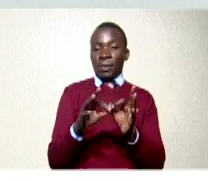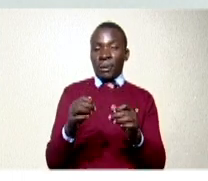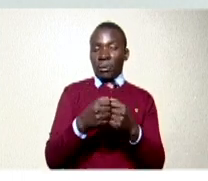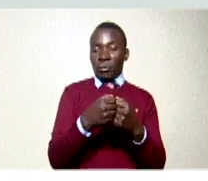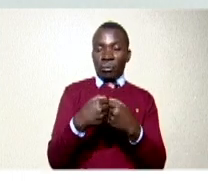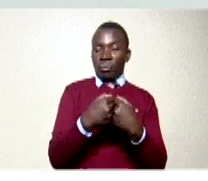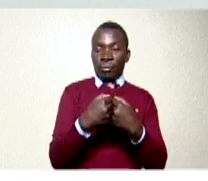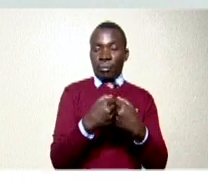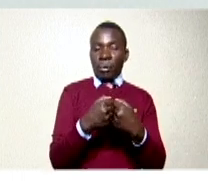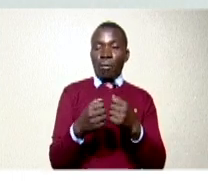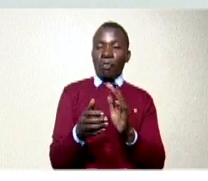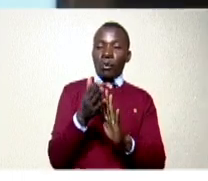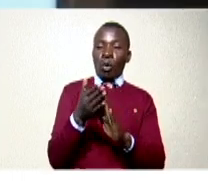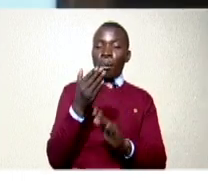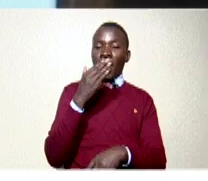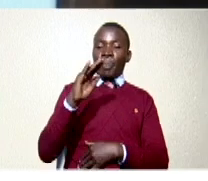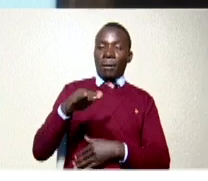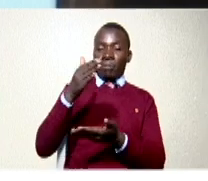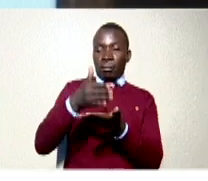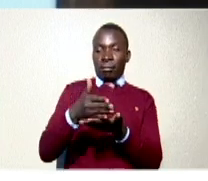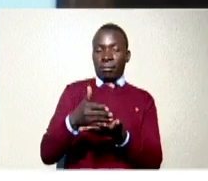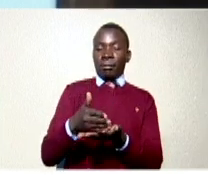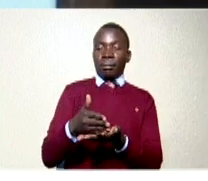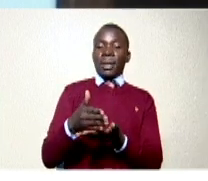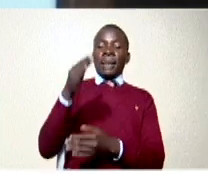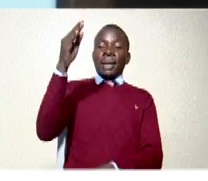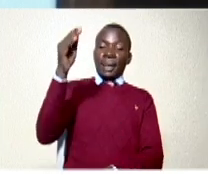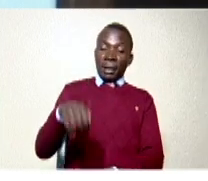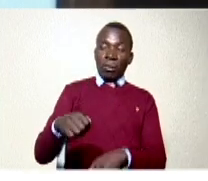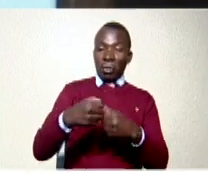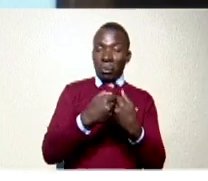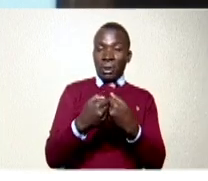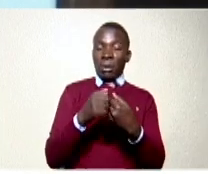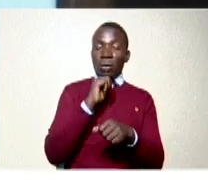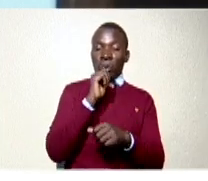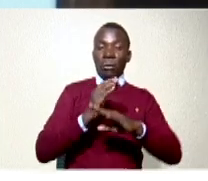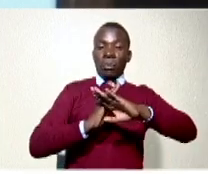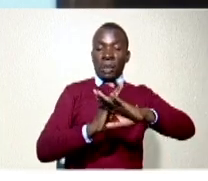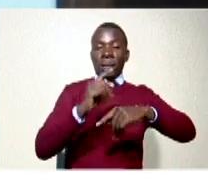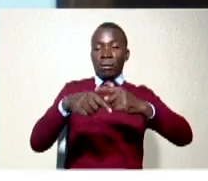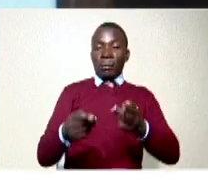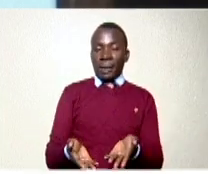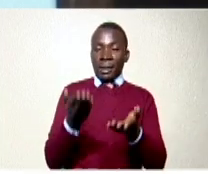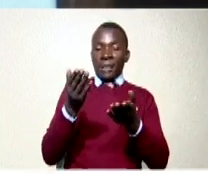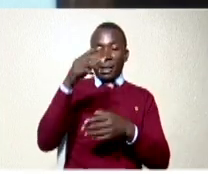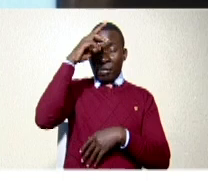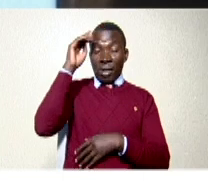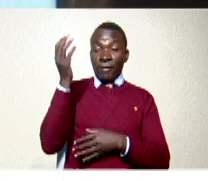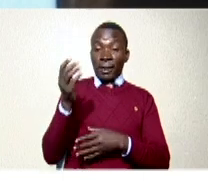wa muvuduko ukabije uhagarara. Ngira ngo uko kurwana no kugira ngo bidakomeza kuzamuka nacyo cyatumye mwongera